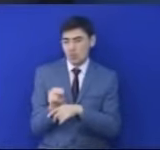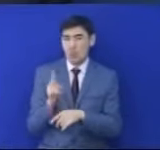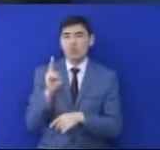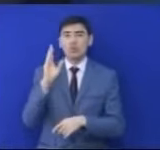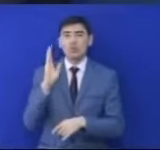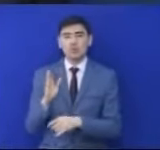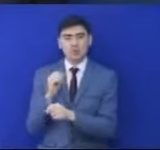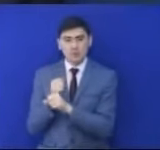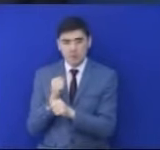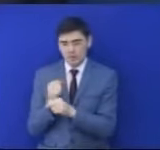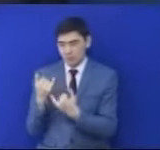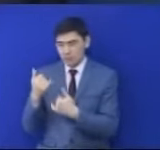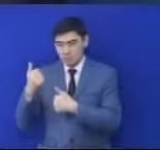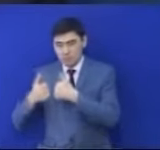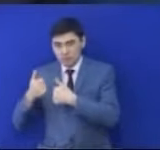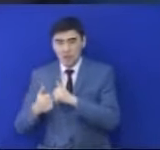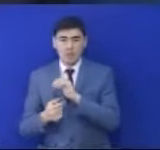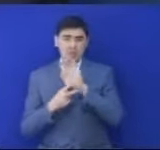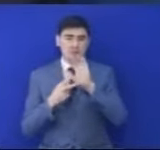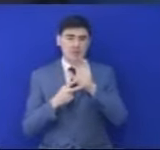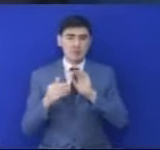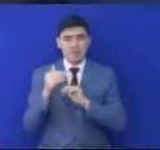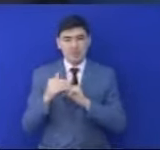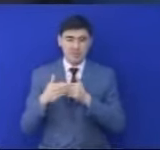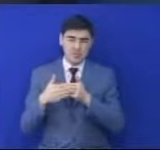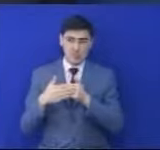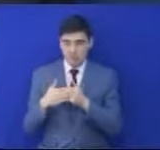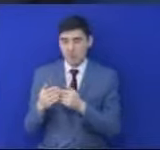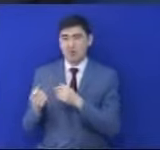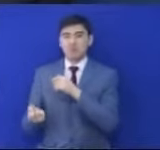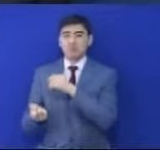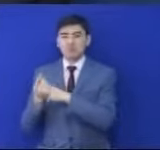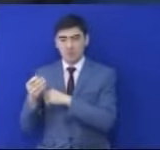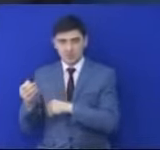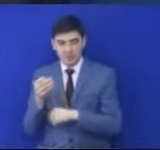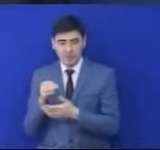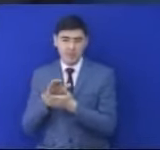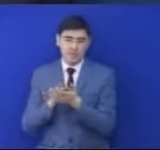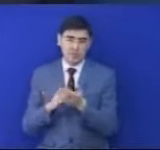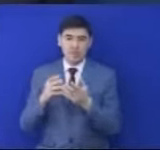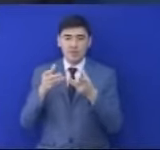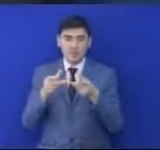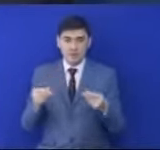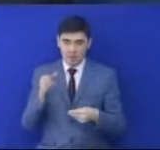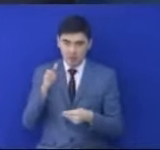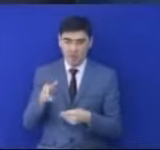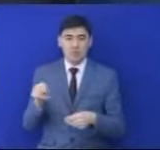алынды. Қателеспесем 7 ақпанда қорытындысы шығады. Көктем шығысымен жолды жөндеуге кірісеміз.